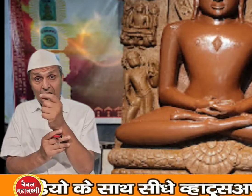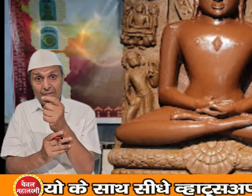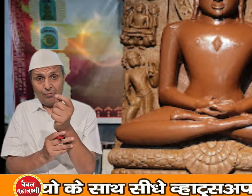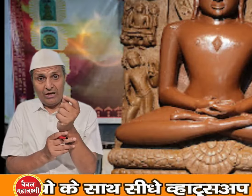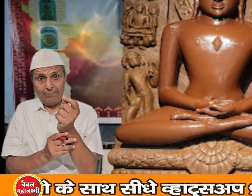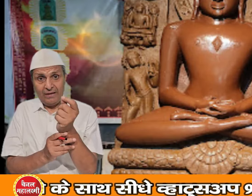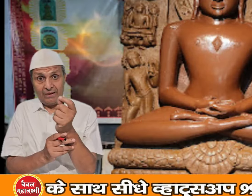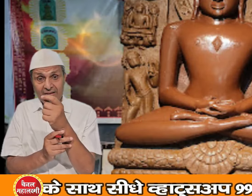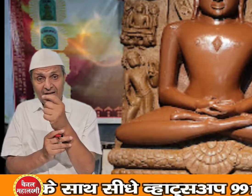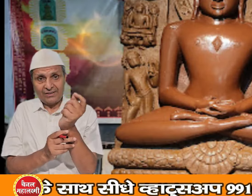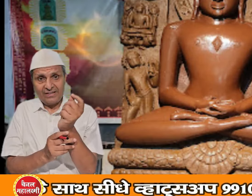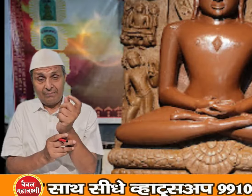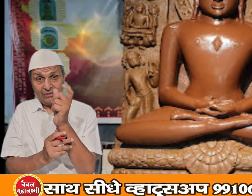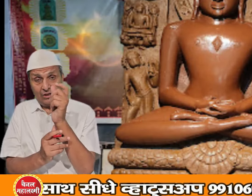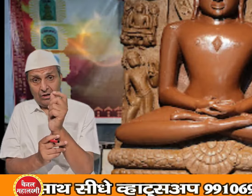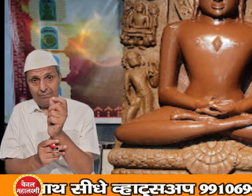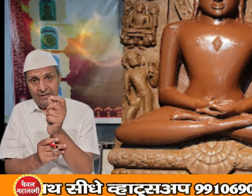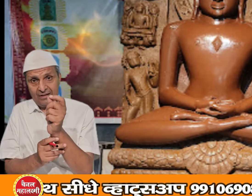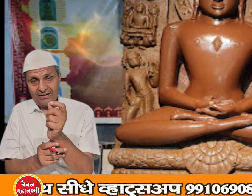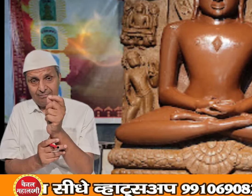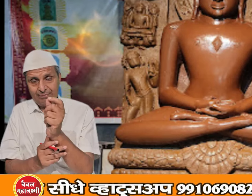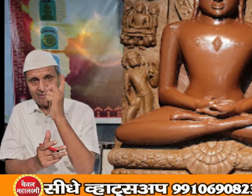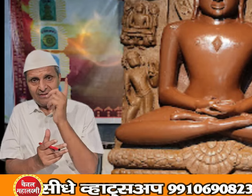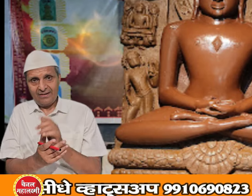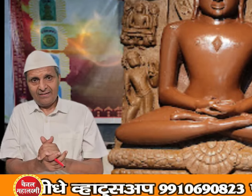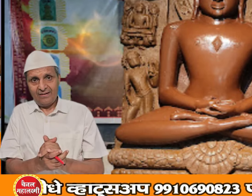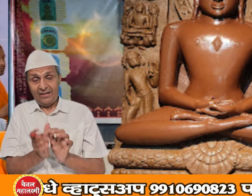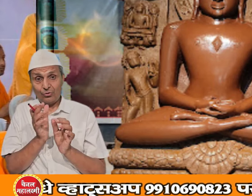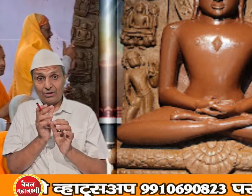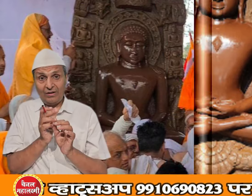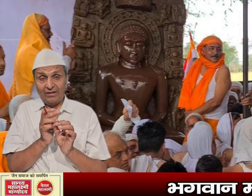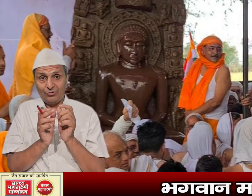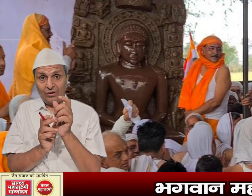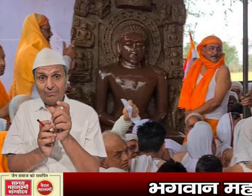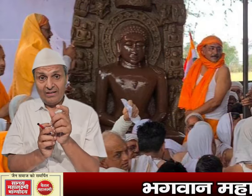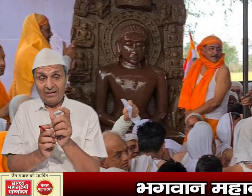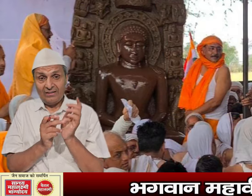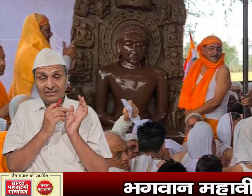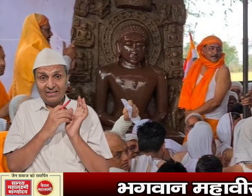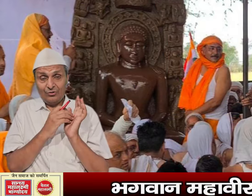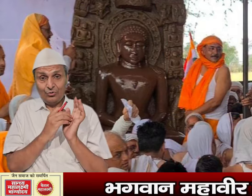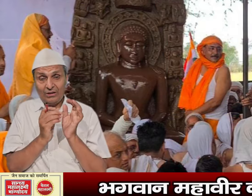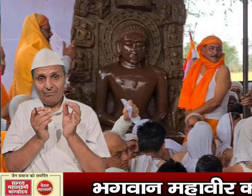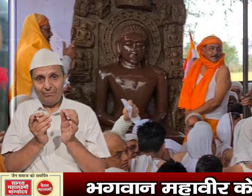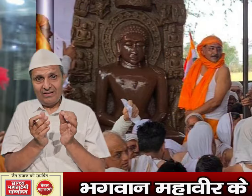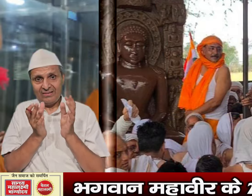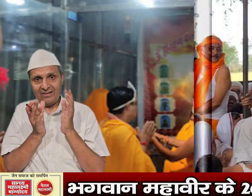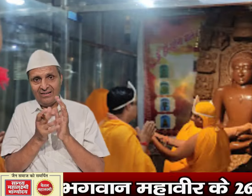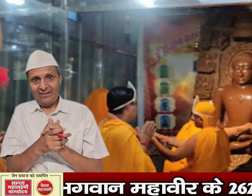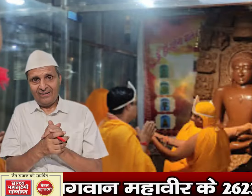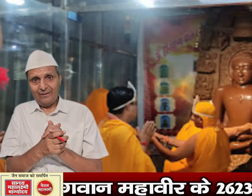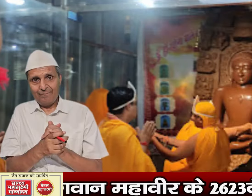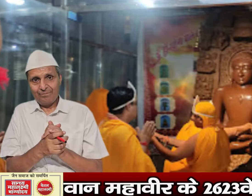अंदर कभी भी कोई अप्रिय बात अश्र की बात कभी यहां के मत करना नहीं तो उसका फल तुरंत मिलेगा जैसे कुछ को हम